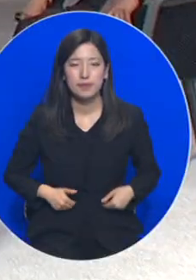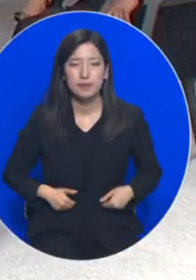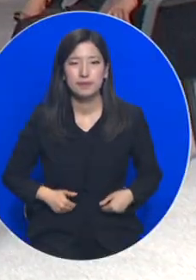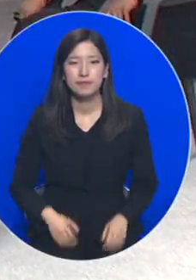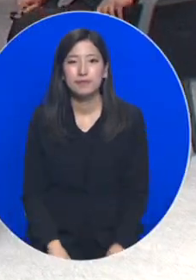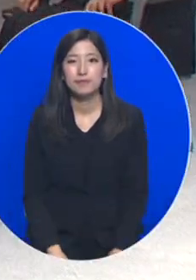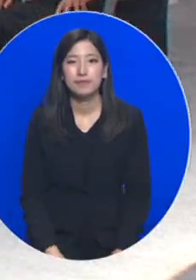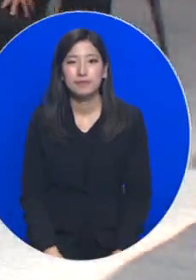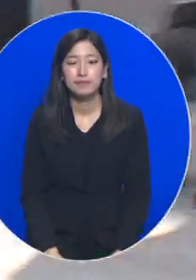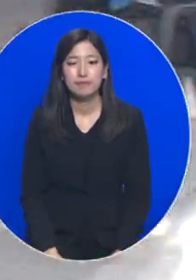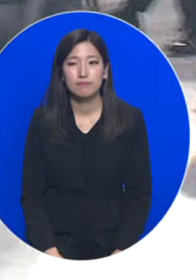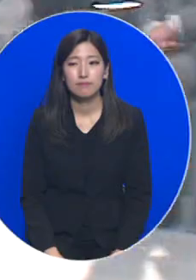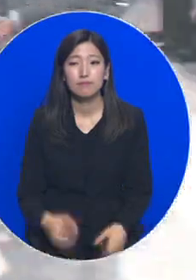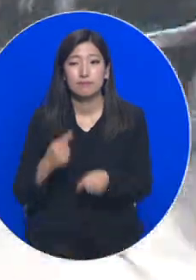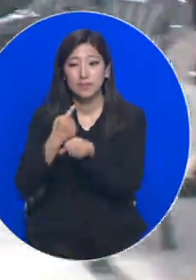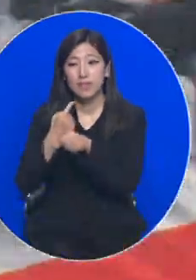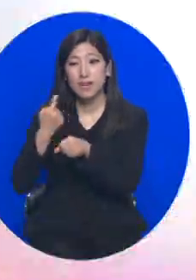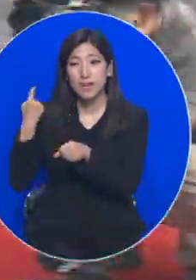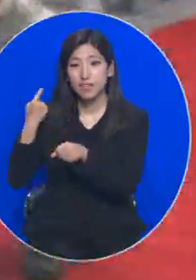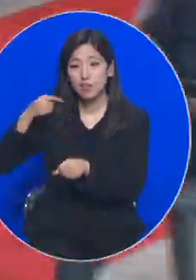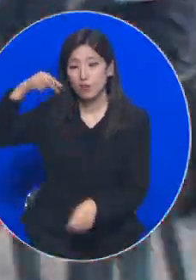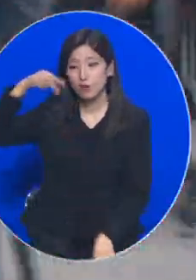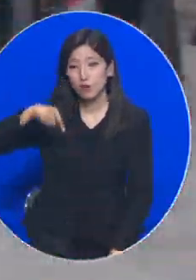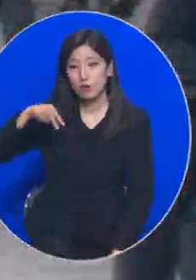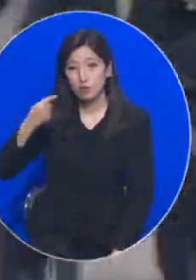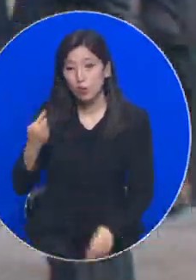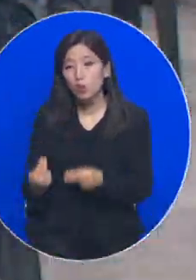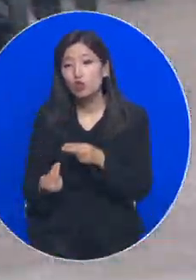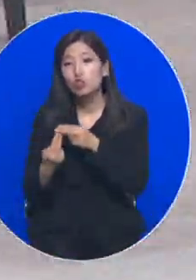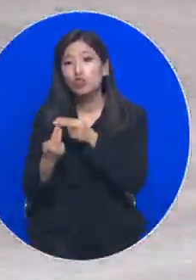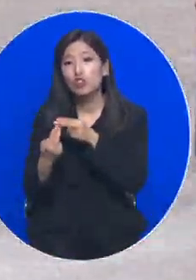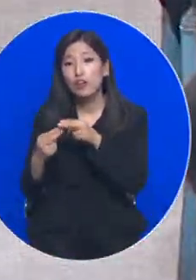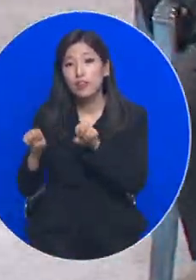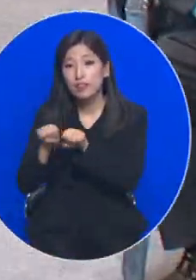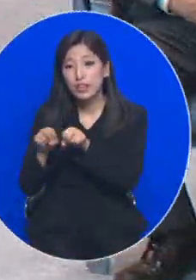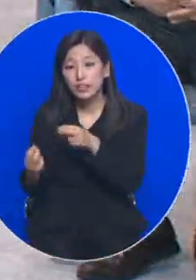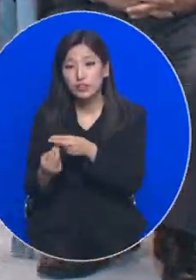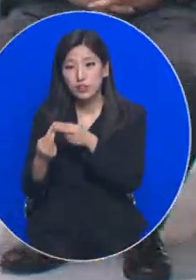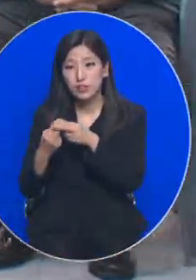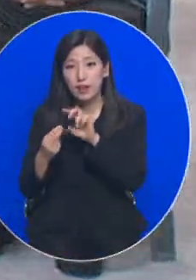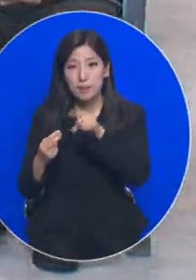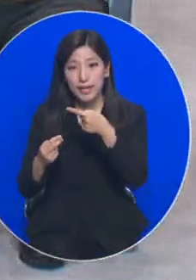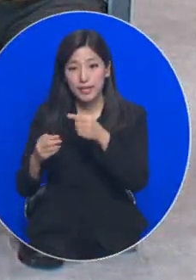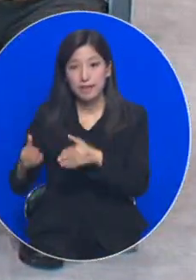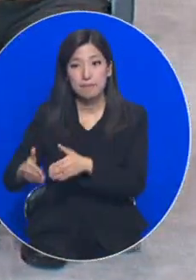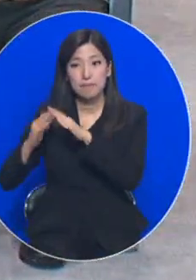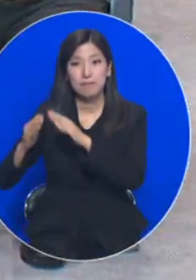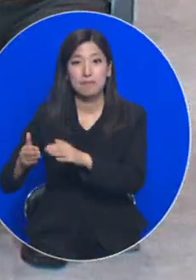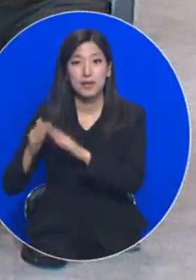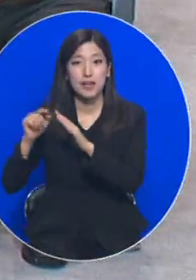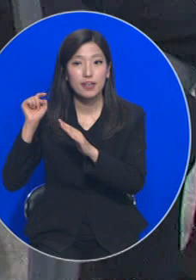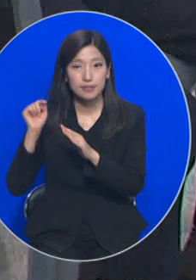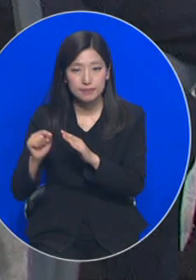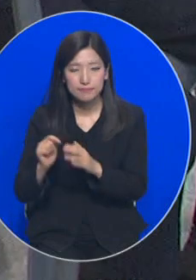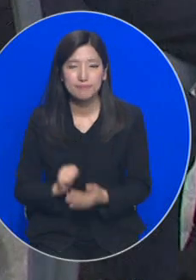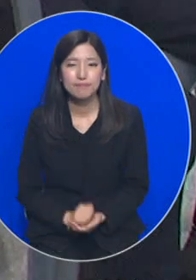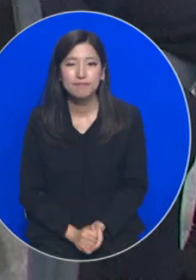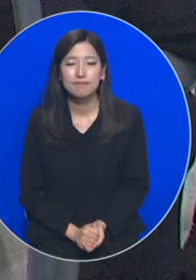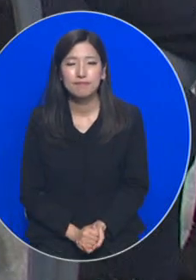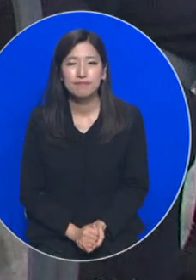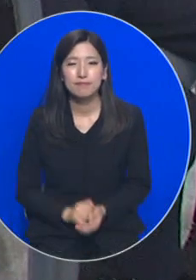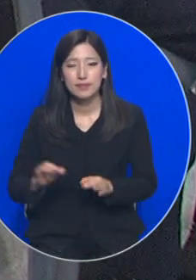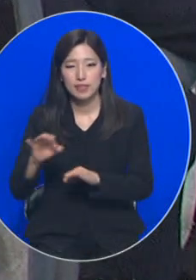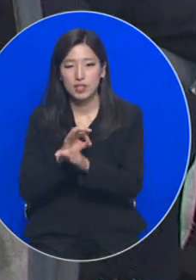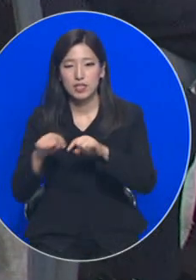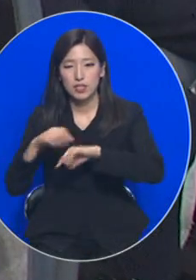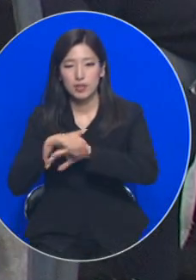정부는 앞서 지난해 신규 수소 충전소 100 개 구축한 등 전반적인 수소 산업 육성 계기 담긴 수수 경제활성화 루드